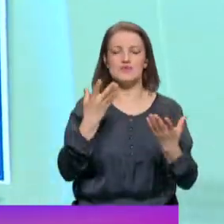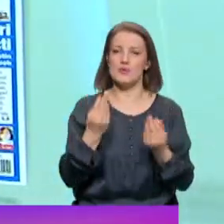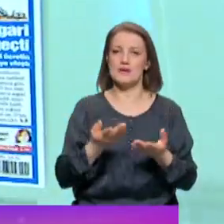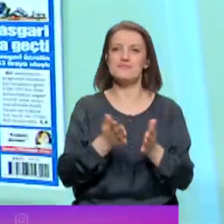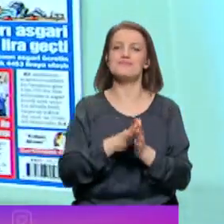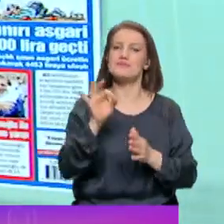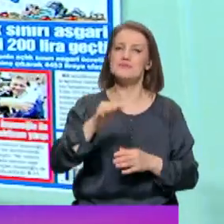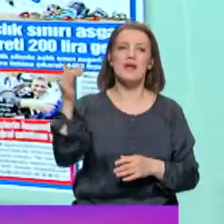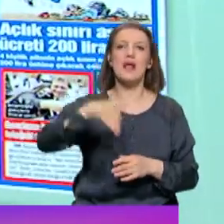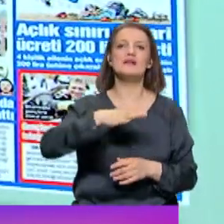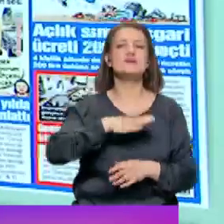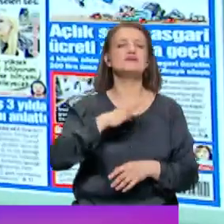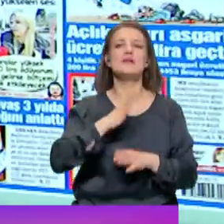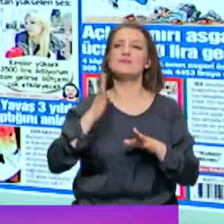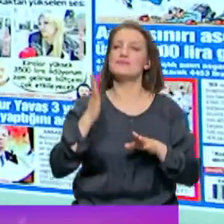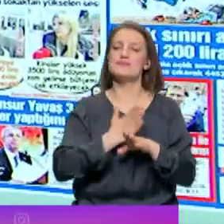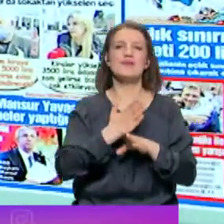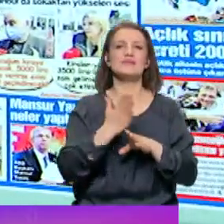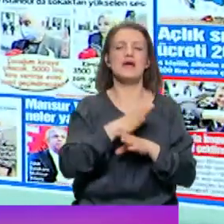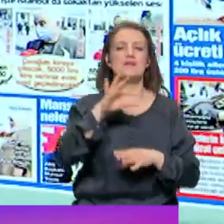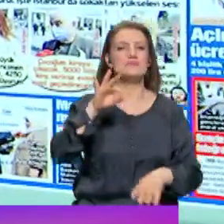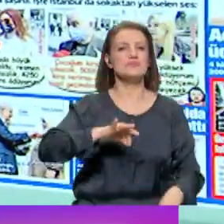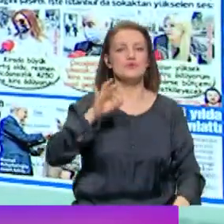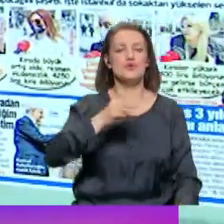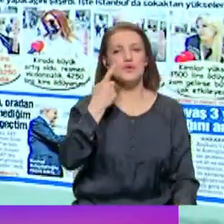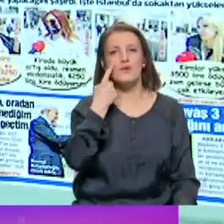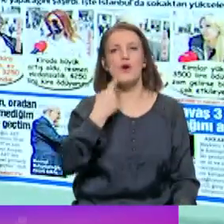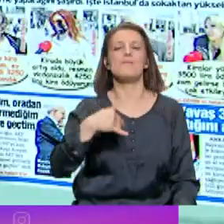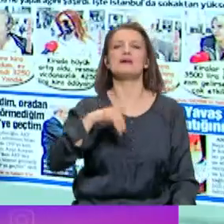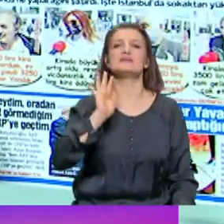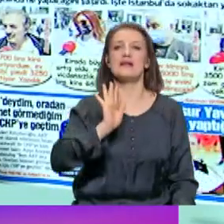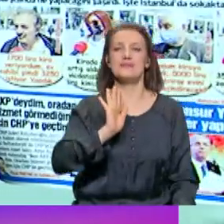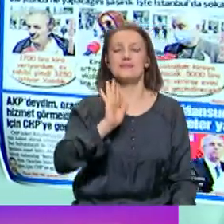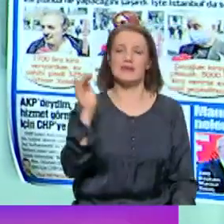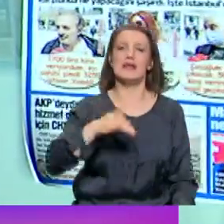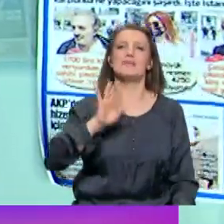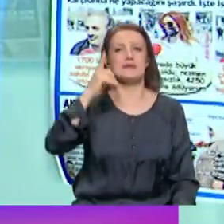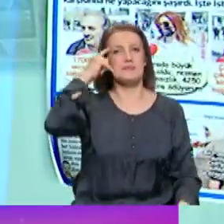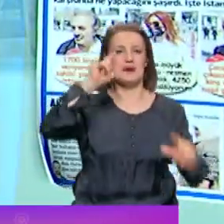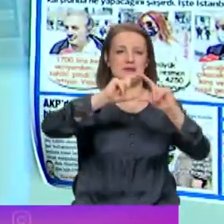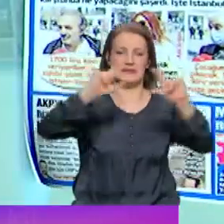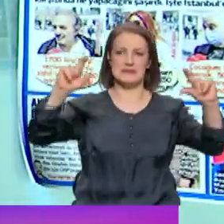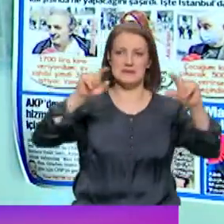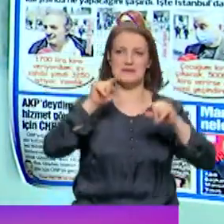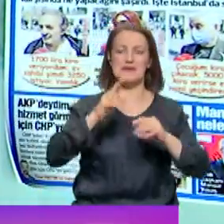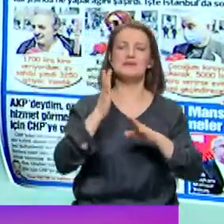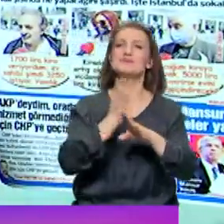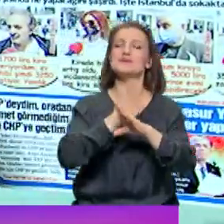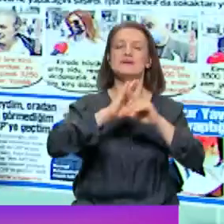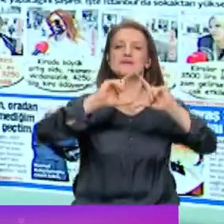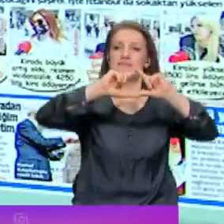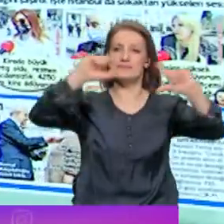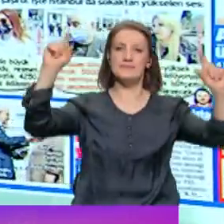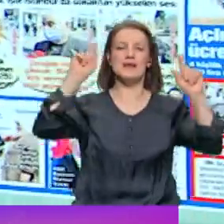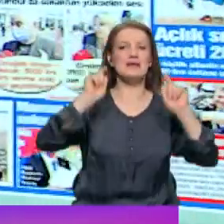Şimdi gelin isterseniz neden bugün görmezden gelemeyiz başlığını üste taşıdığımızı, manşete